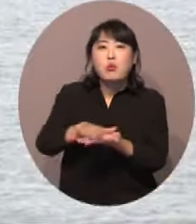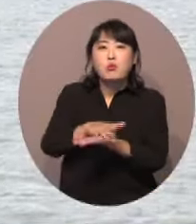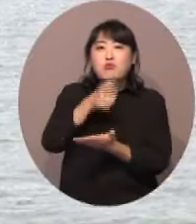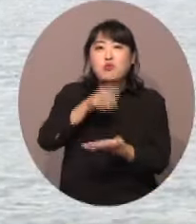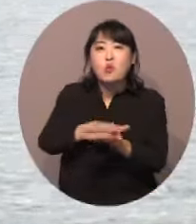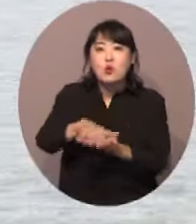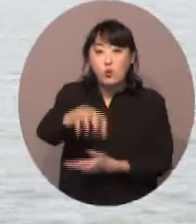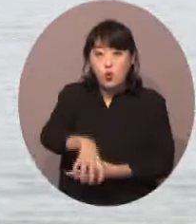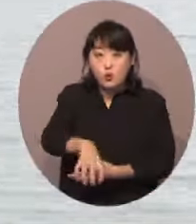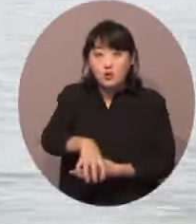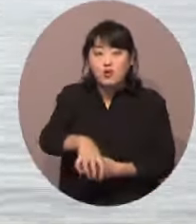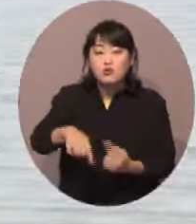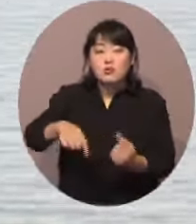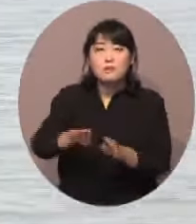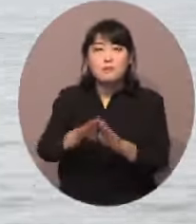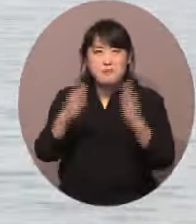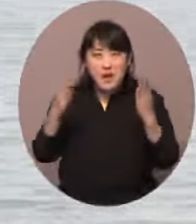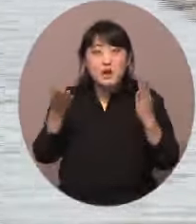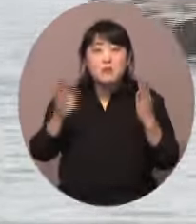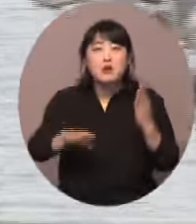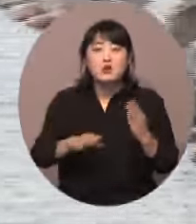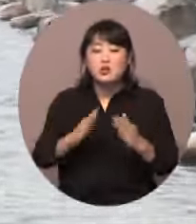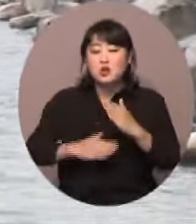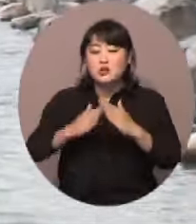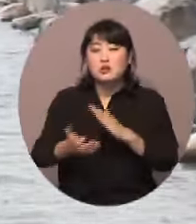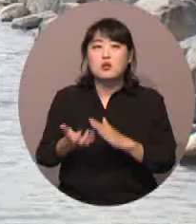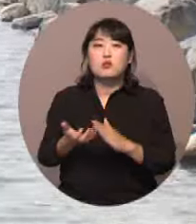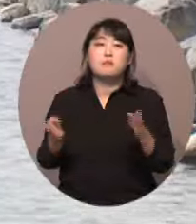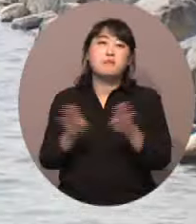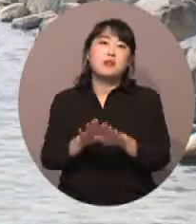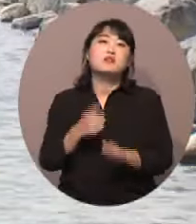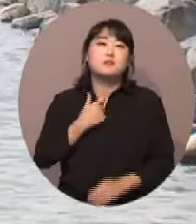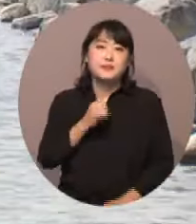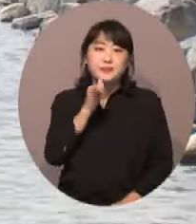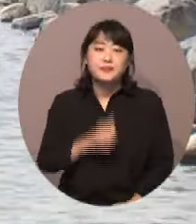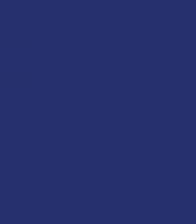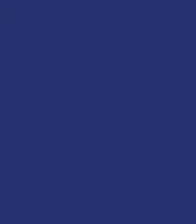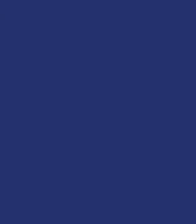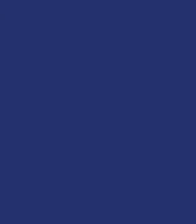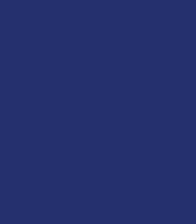운영도 하기 전에 폐쇄했습니다 MBC 뉴스 이승섭 있니다